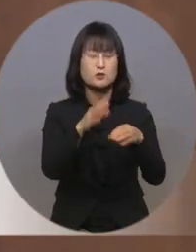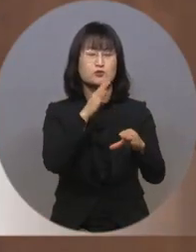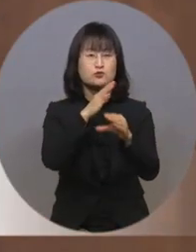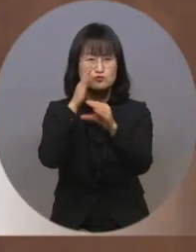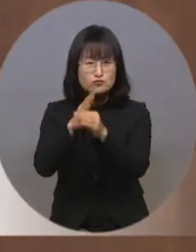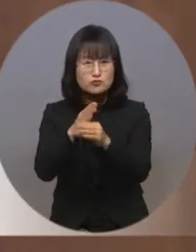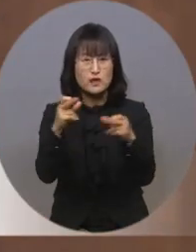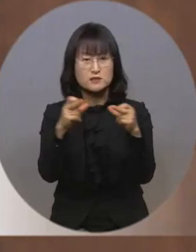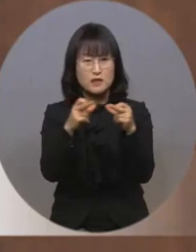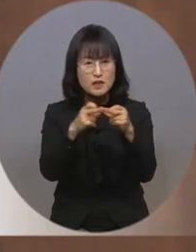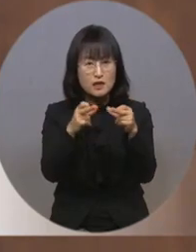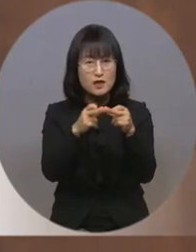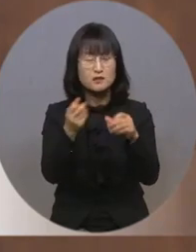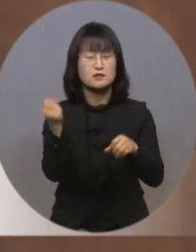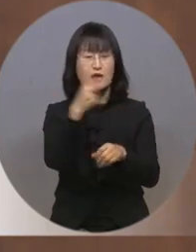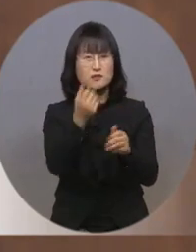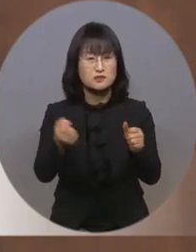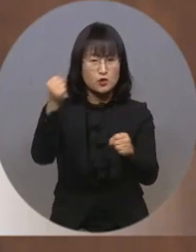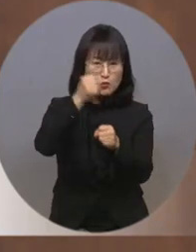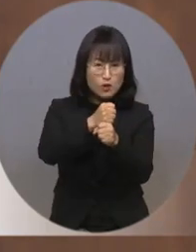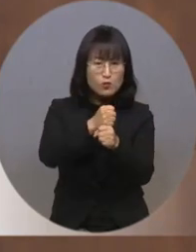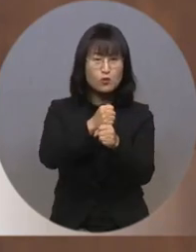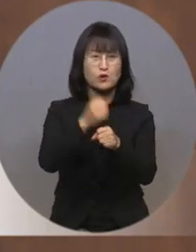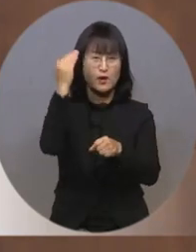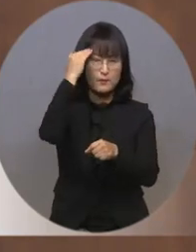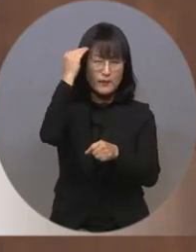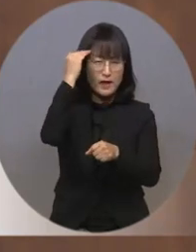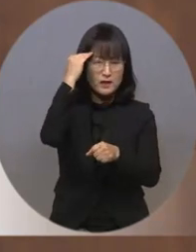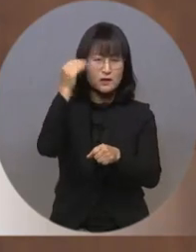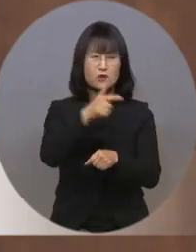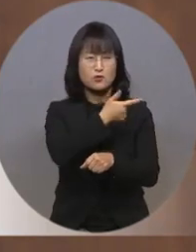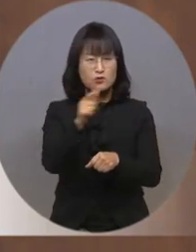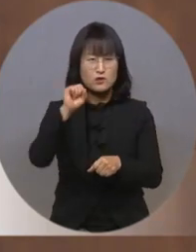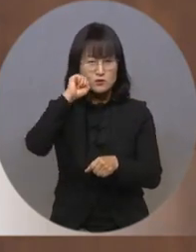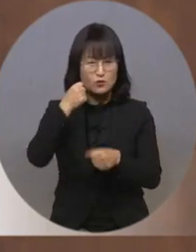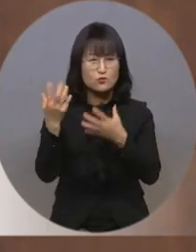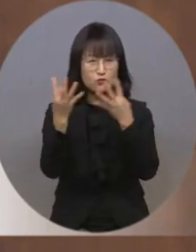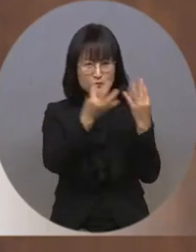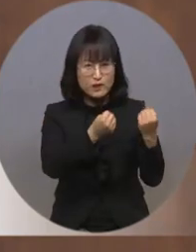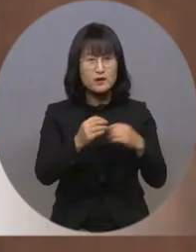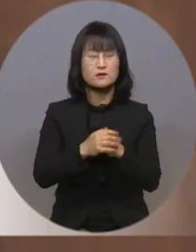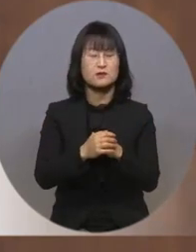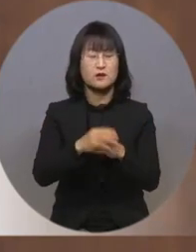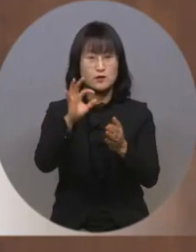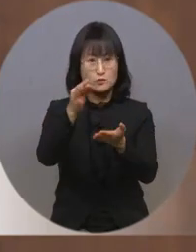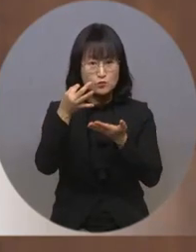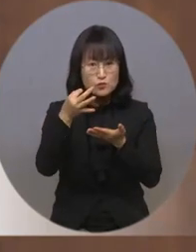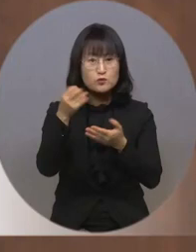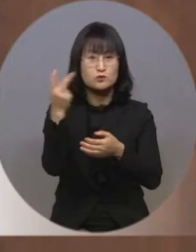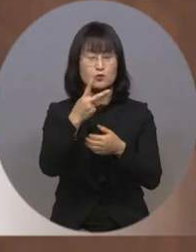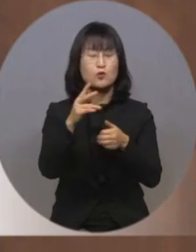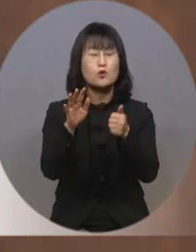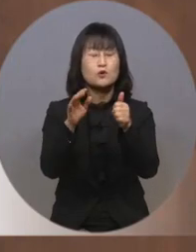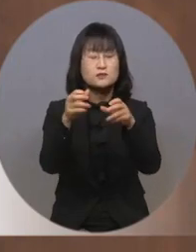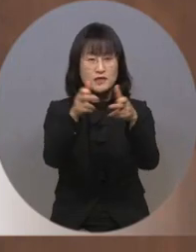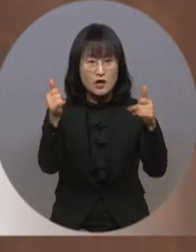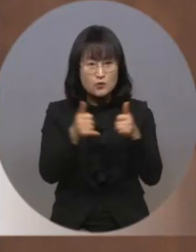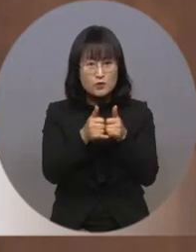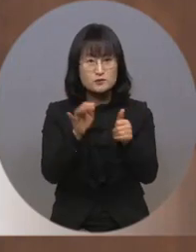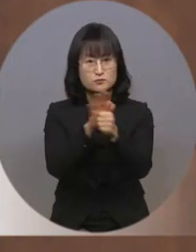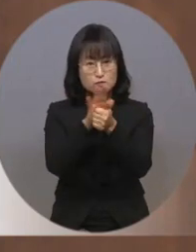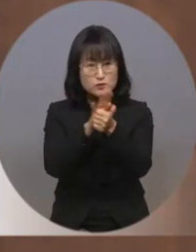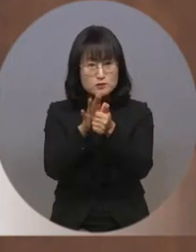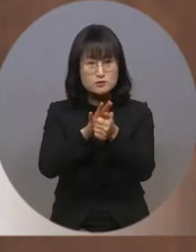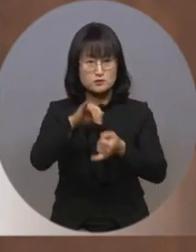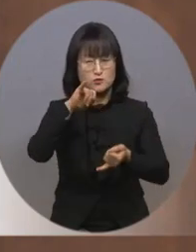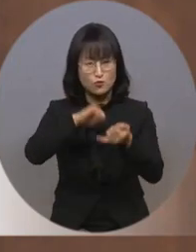다시 일상으로 복귀하는 데는 많은 걸림돌이 존재하고 있습니다. 소득보장과 사회서비스 등 필수적인